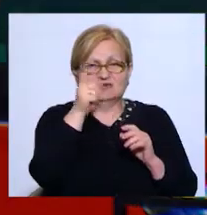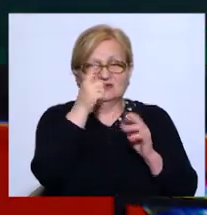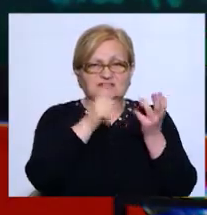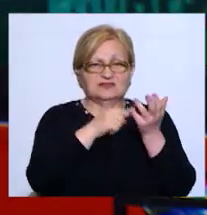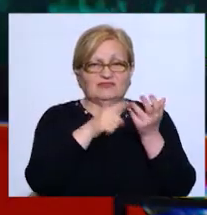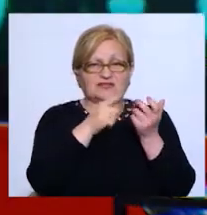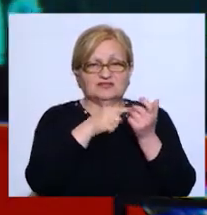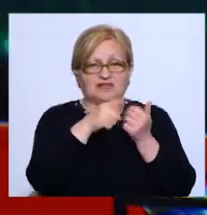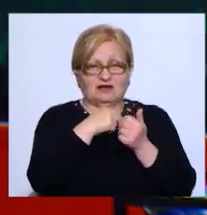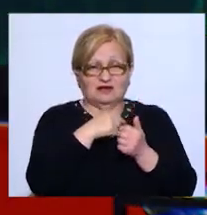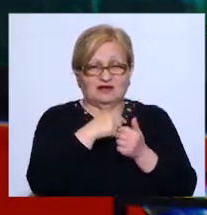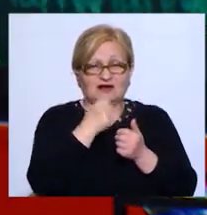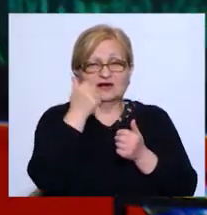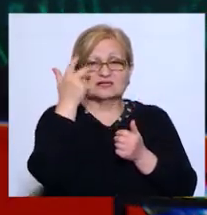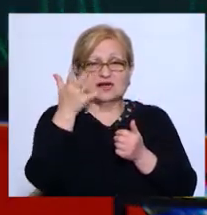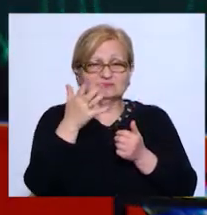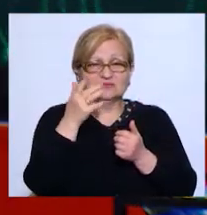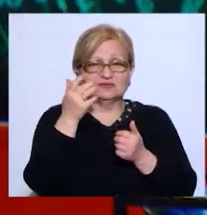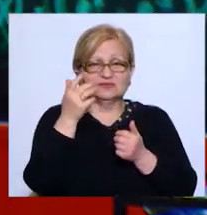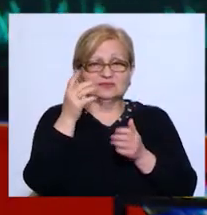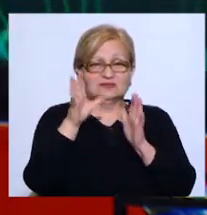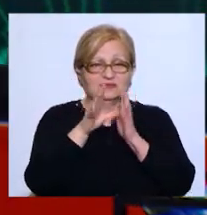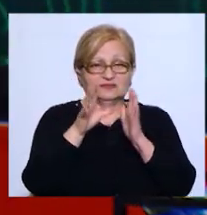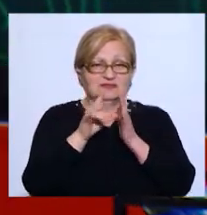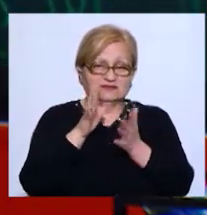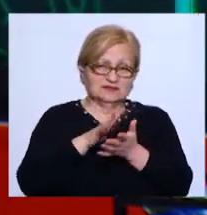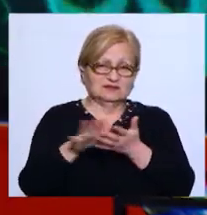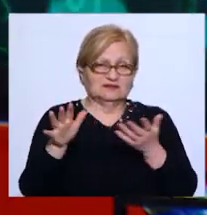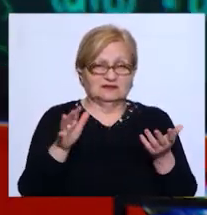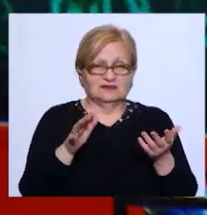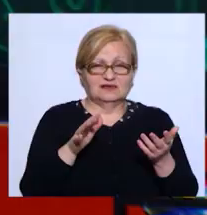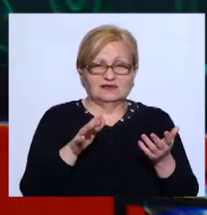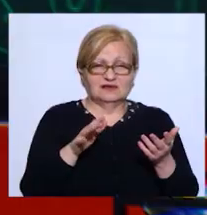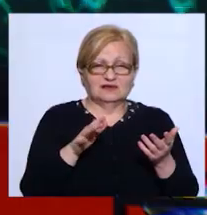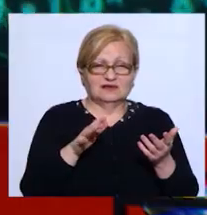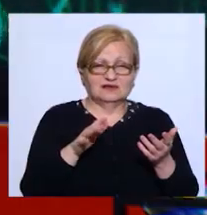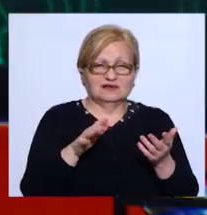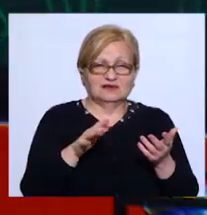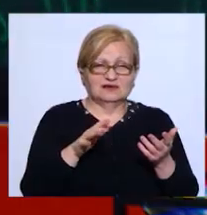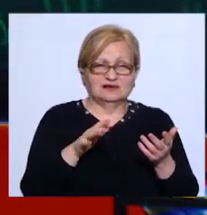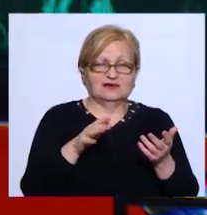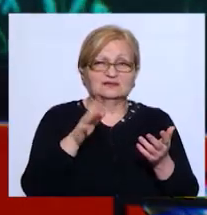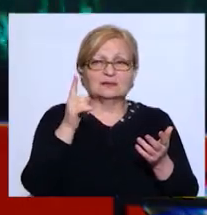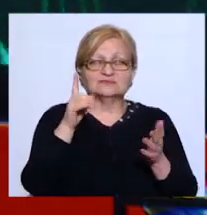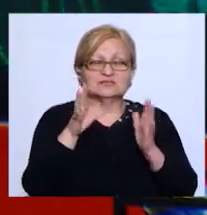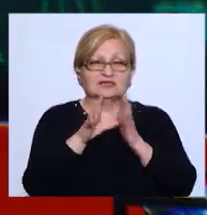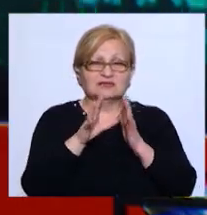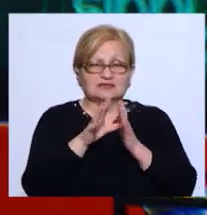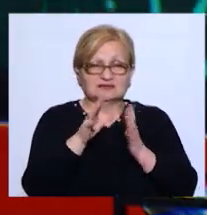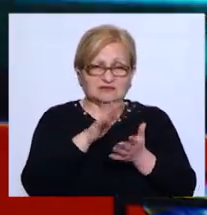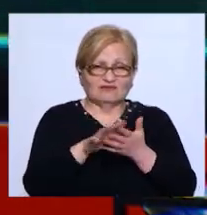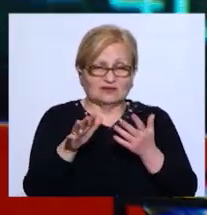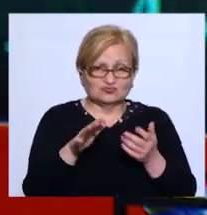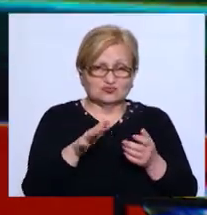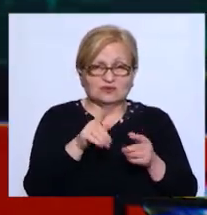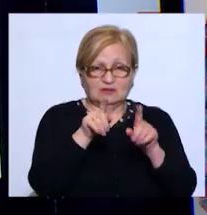მრიცხველიც ხომ ითვლიდა, რამდენი დენი მოვიხმარეთ, ცუდად რო ვთქვათ, რამდენი დენი ავიღეთ ხომ? ამ